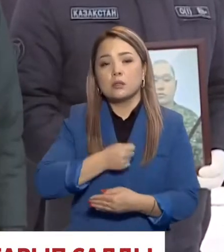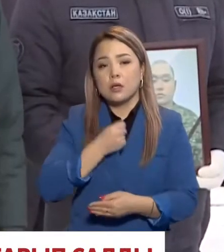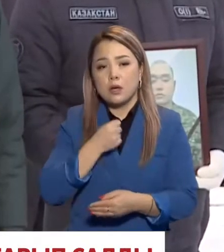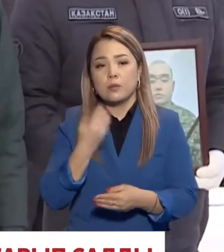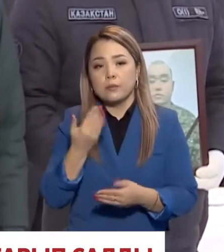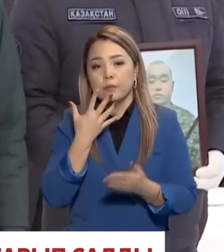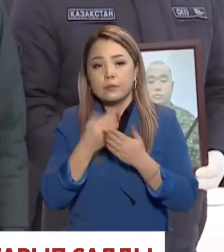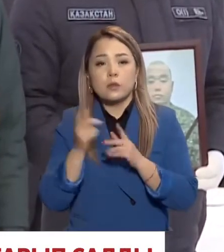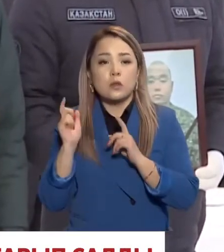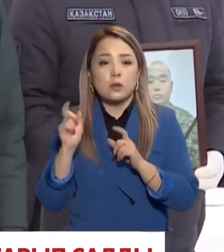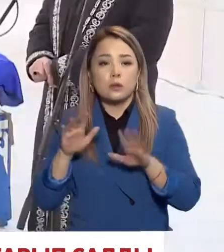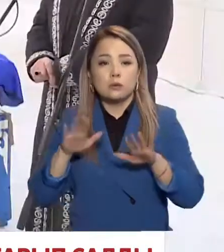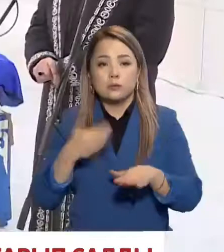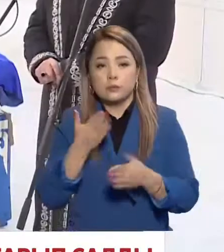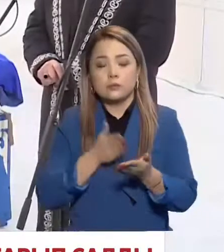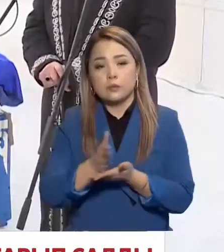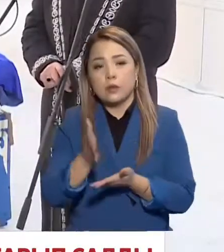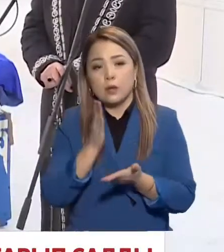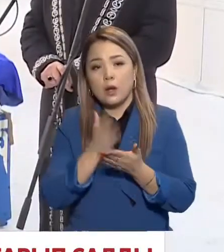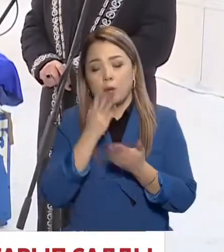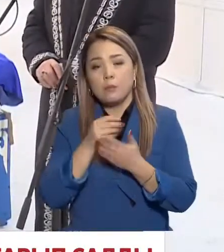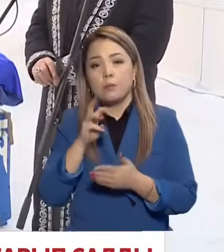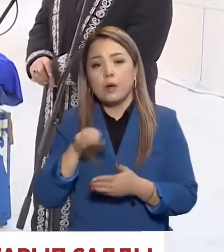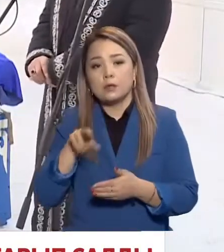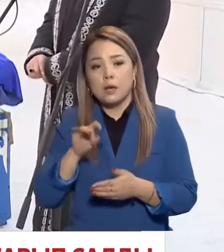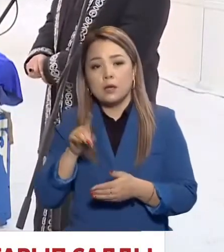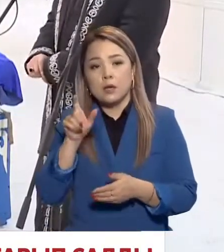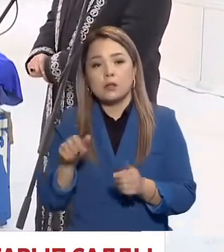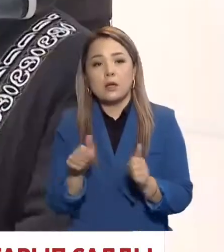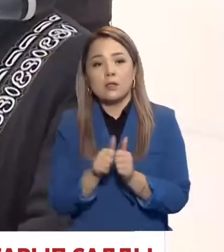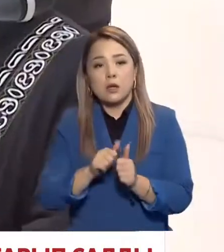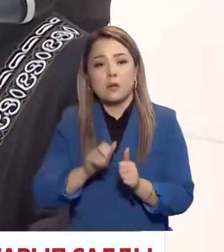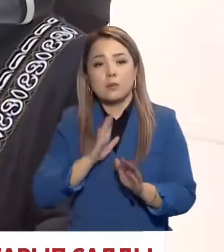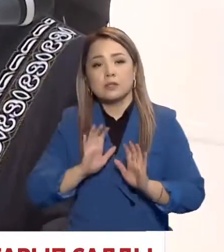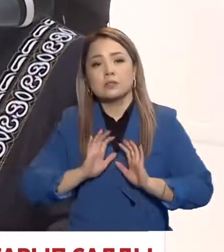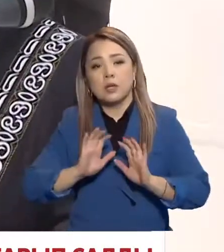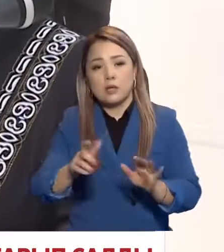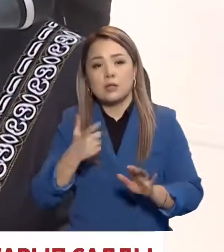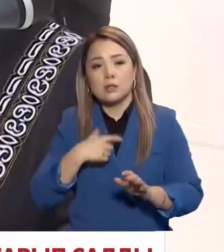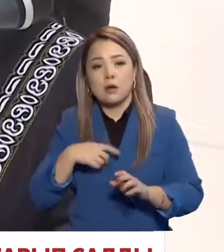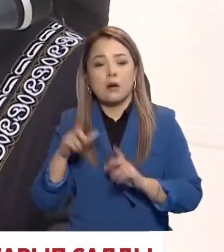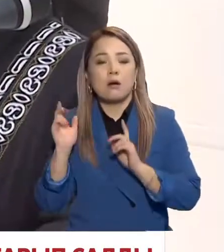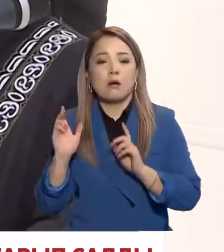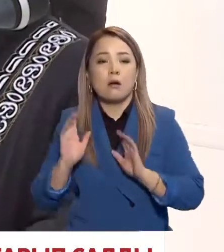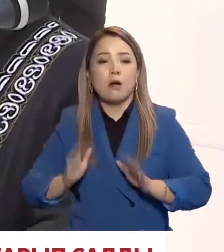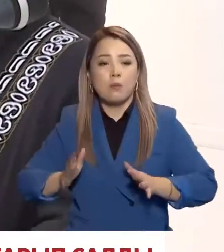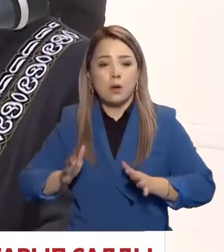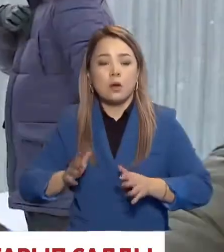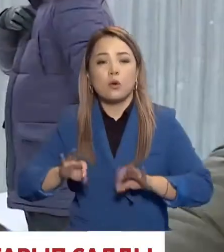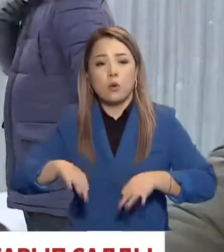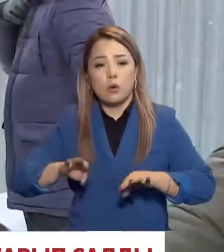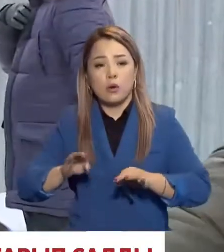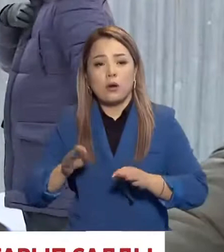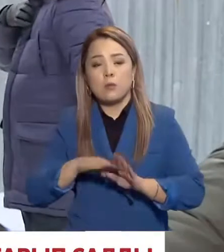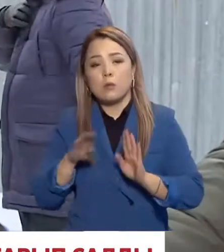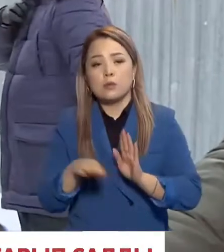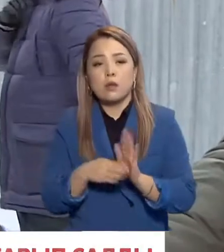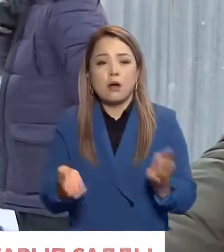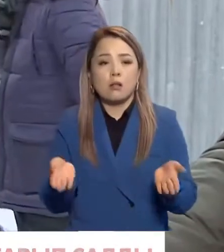қолды етіп оны сарбаздарға бағыттаған. Сол сәтте Мадияр батыр жанындағы серттерін итеріп үлгеріп өзі КамАЗ көлігінің астында қалған.